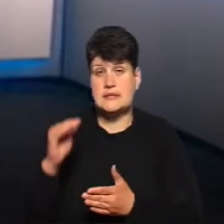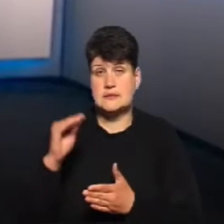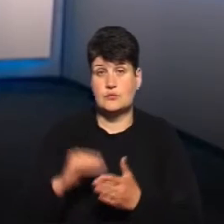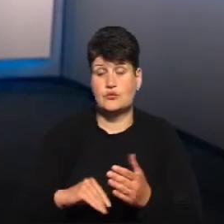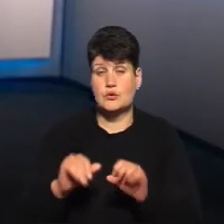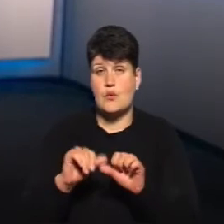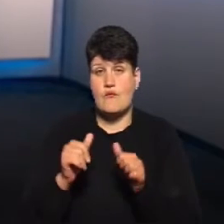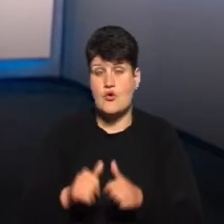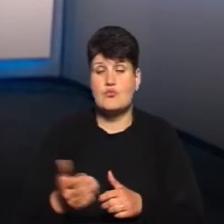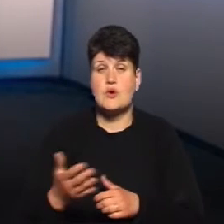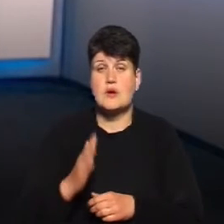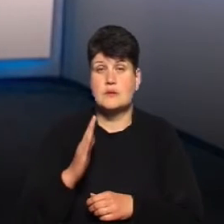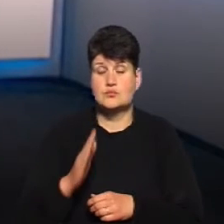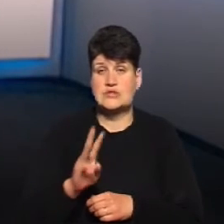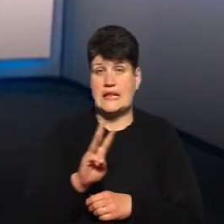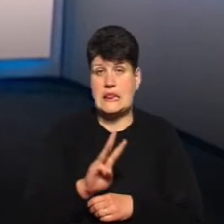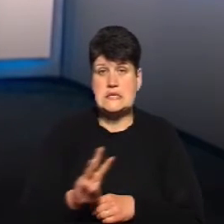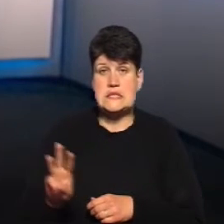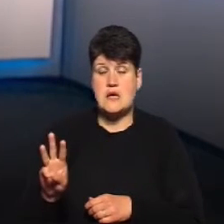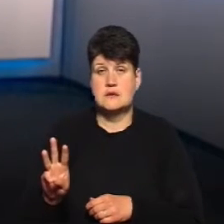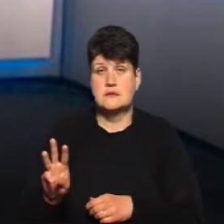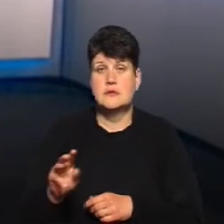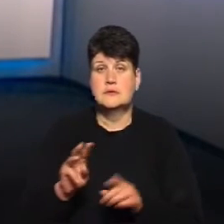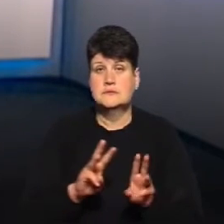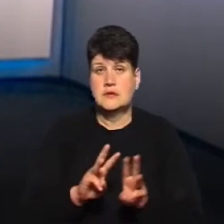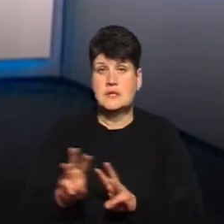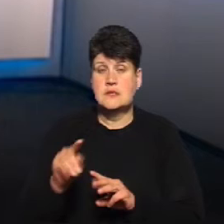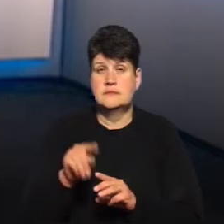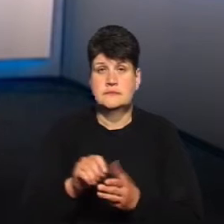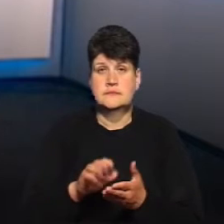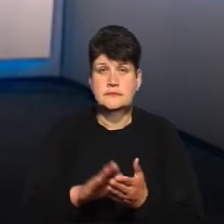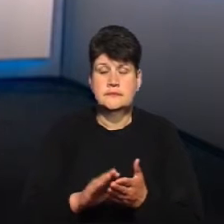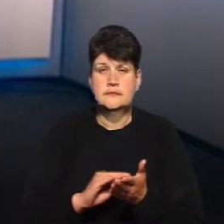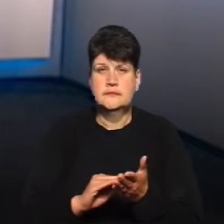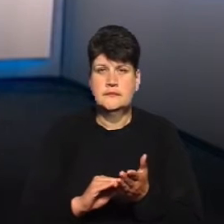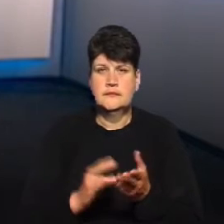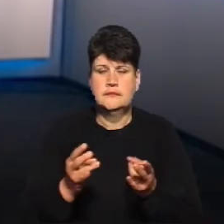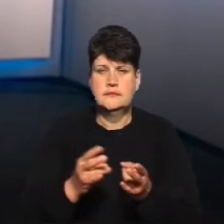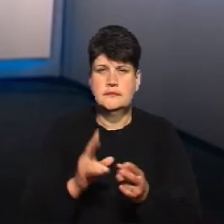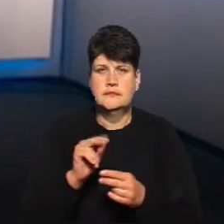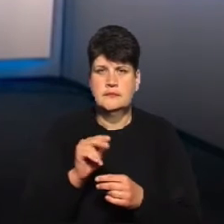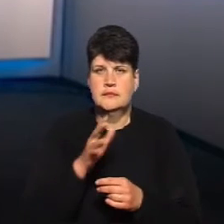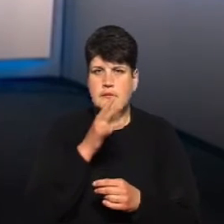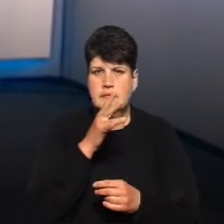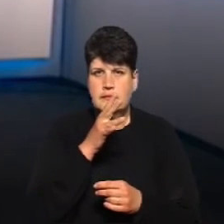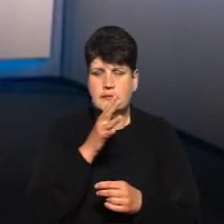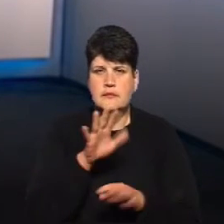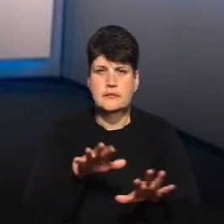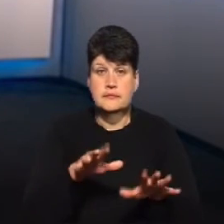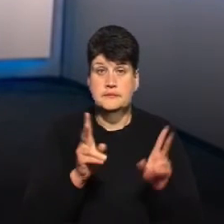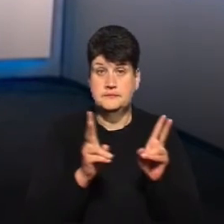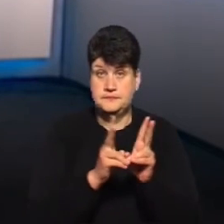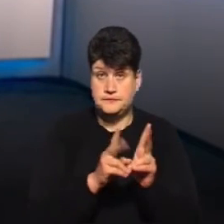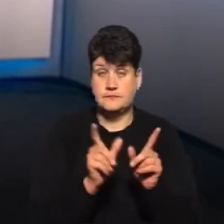якраз на сайті цього реєстру, де вказати дату, час і місце відповідно цієї зустрічі, короткий